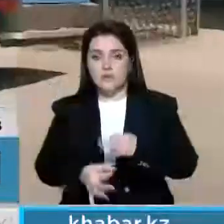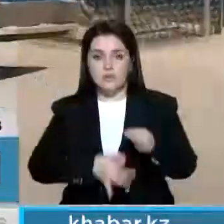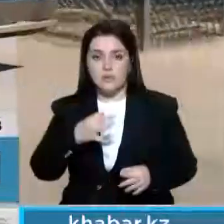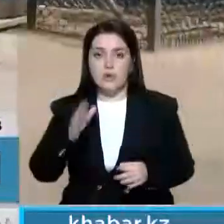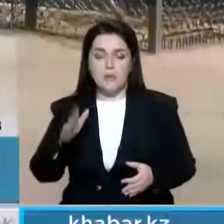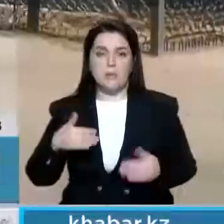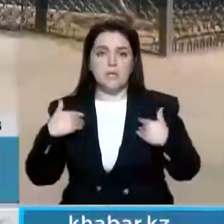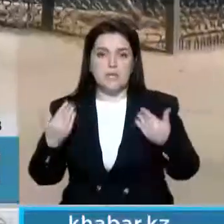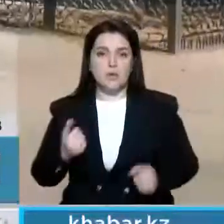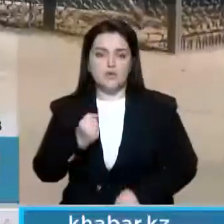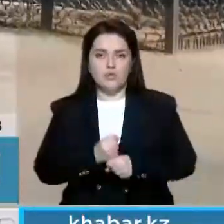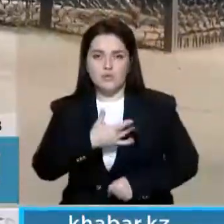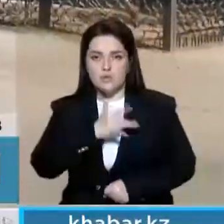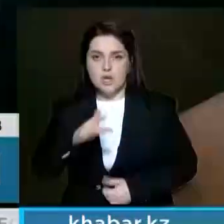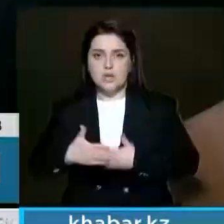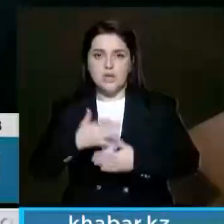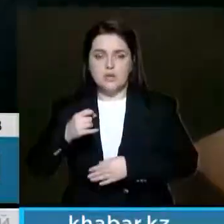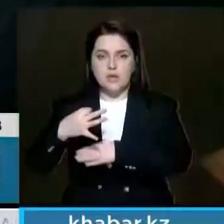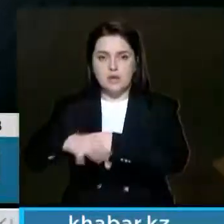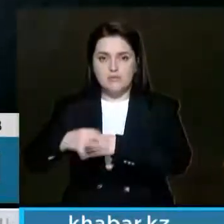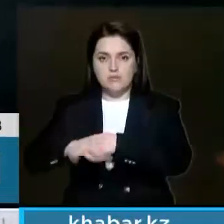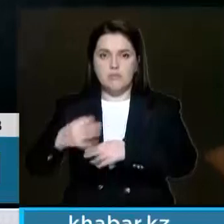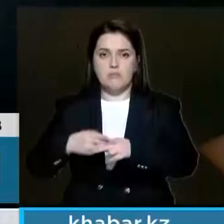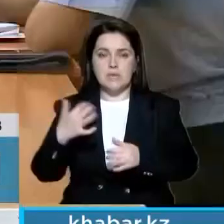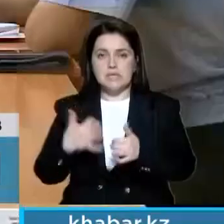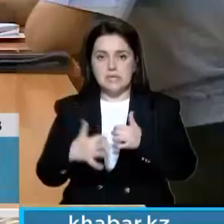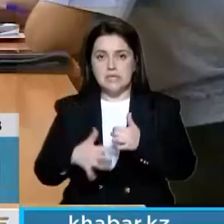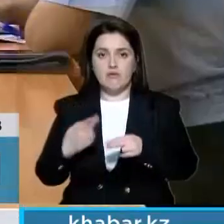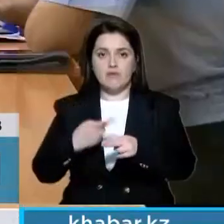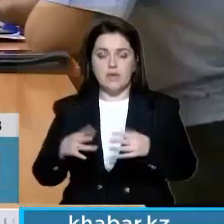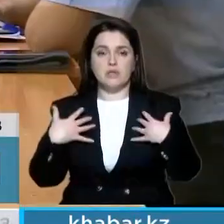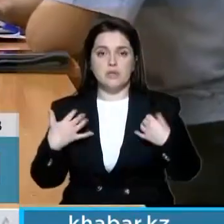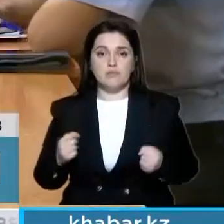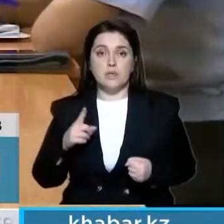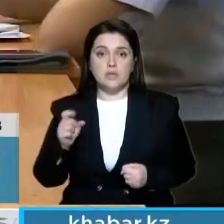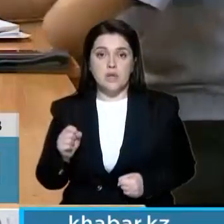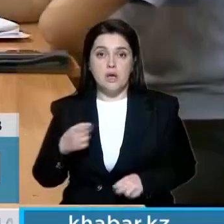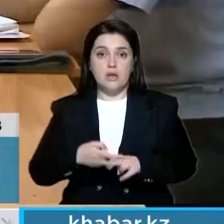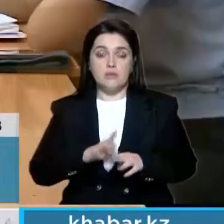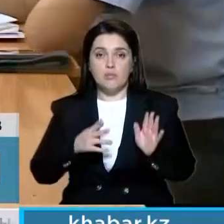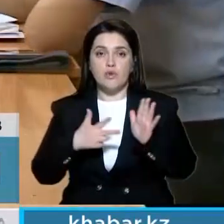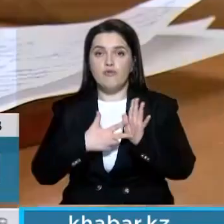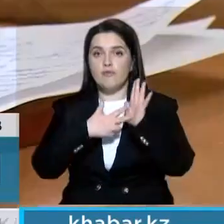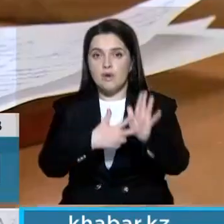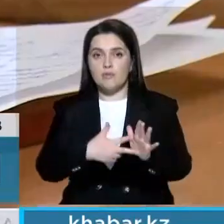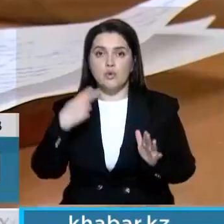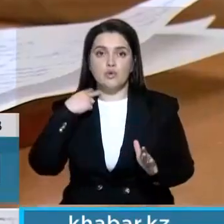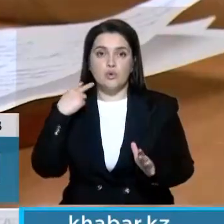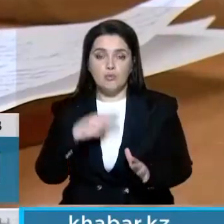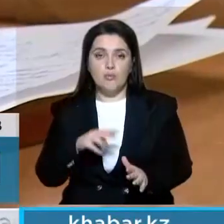тем предлагается ужесточить наказание за истязание нанесение тяжкого и среднего вреда здоровью Теперь за это грозит до восьми лет тюрьмы